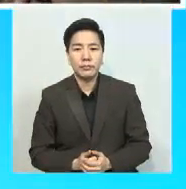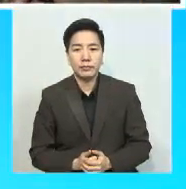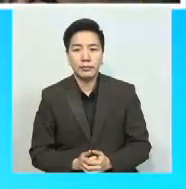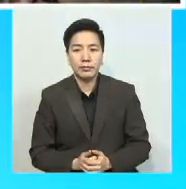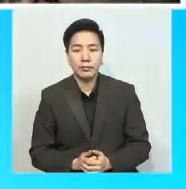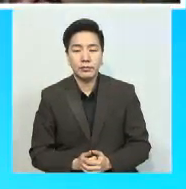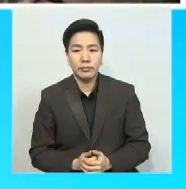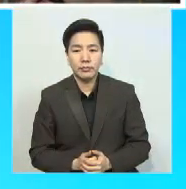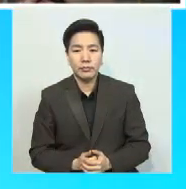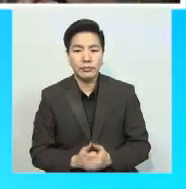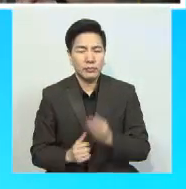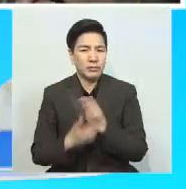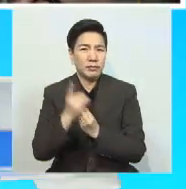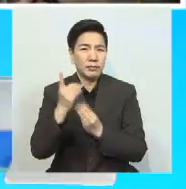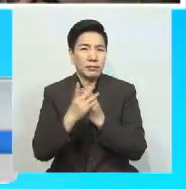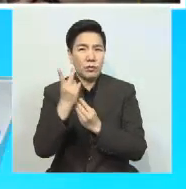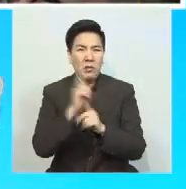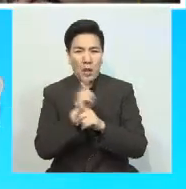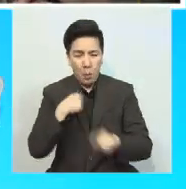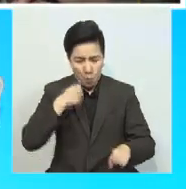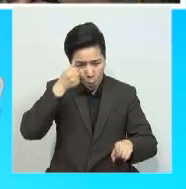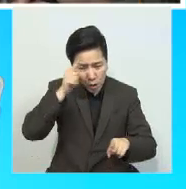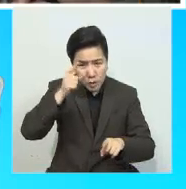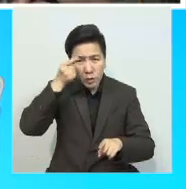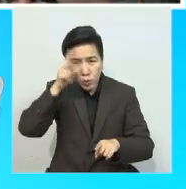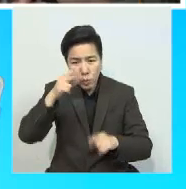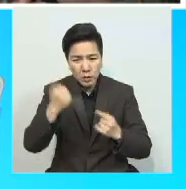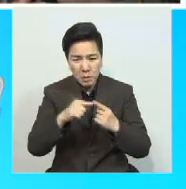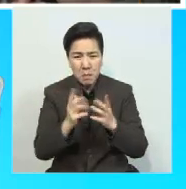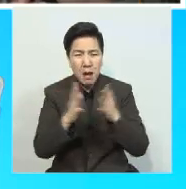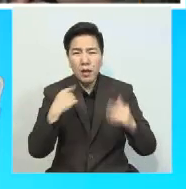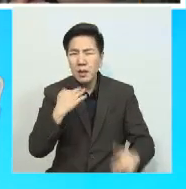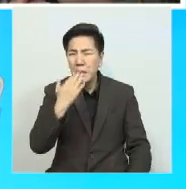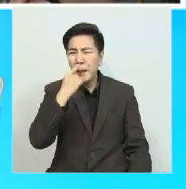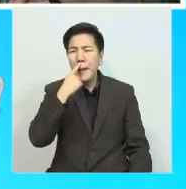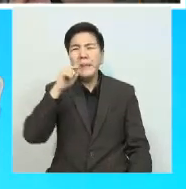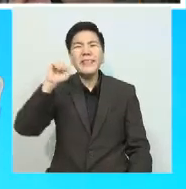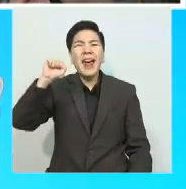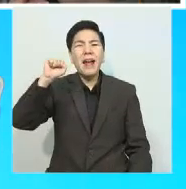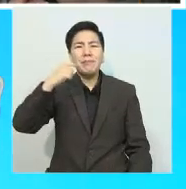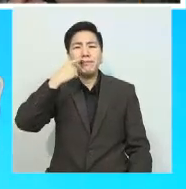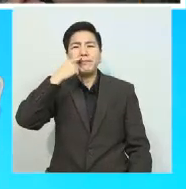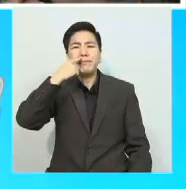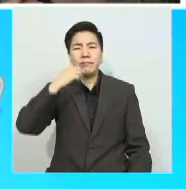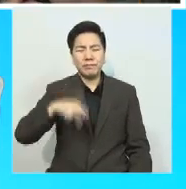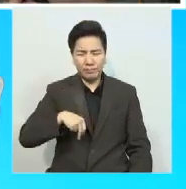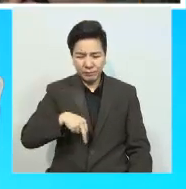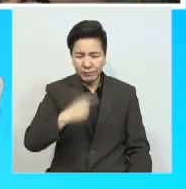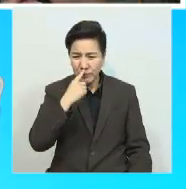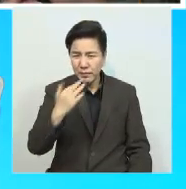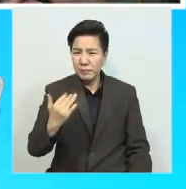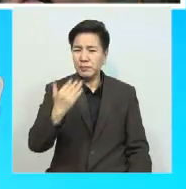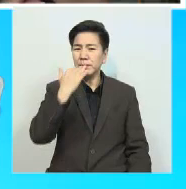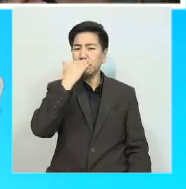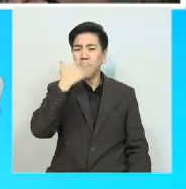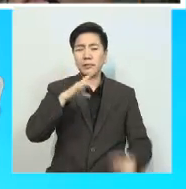2อาทิตย์แล้วล่ะแต่2วันเนี้ยรู้สึกจะเยอะเพราะว่า2วันเนี้ยมันจะแสบจมูกเยอะขึ้นเวลาเราเดินออกไปไหนอย่าง